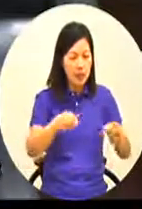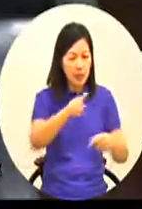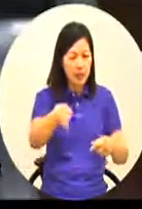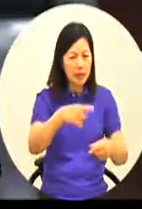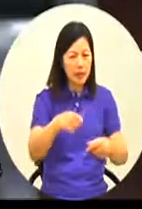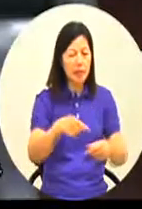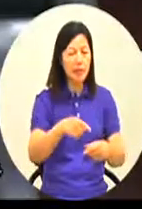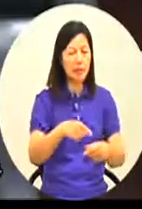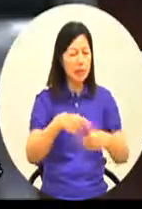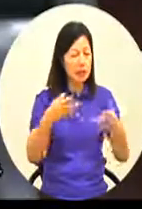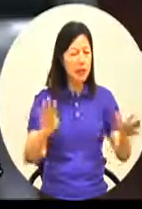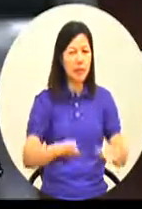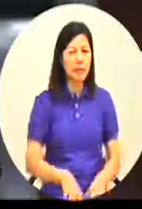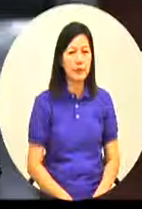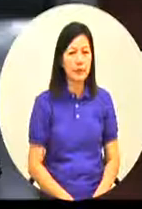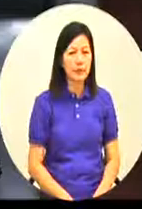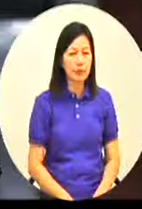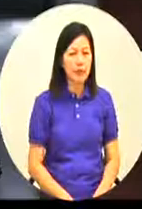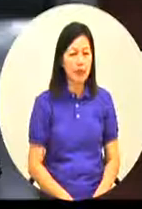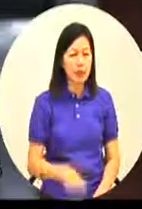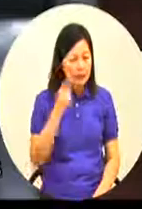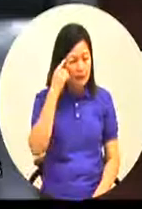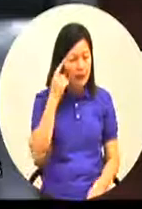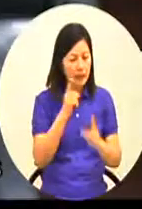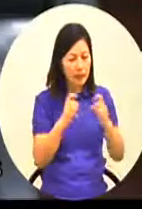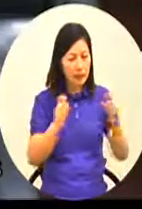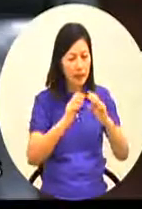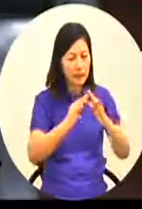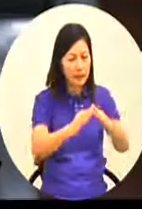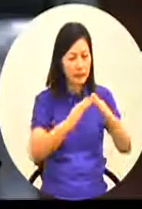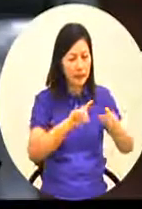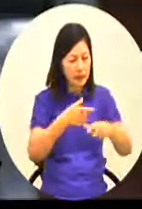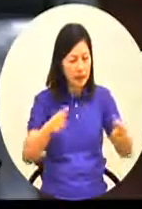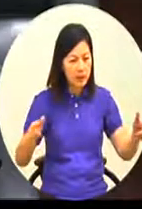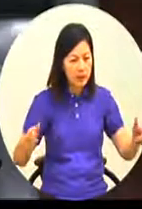以去想象说，我们在不同的城市的区块可以做不